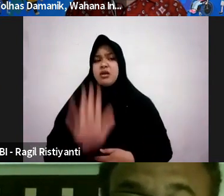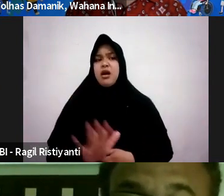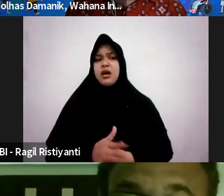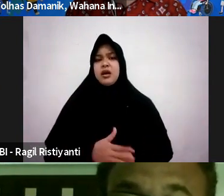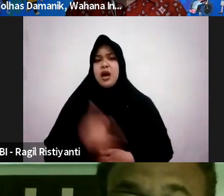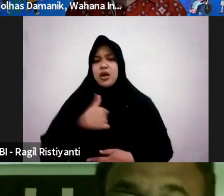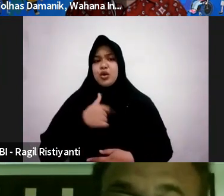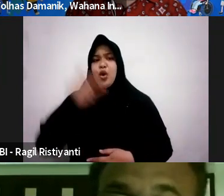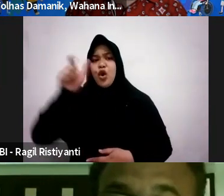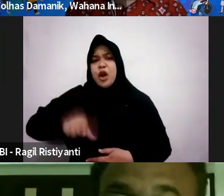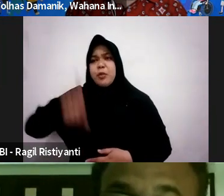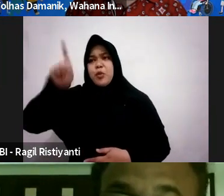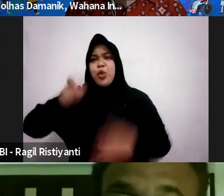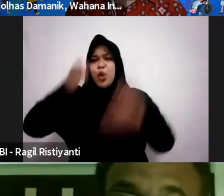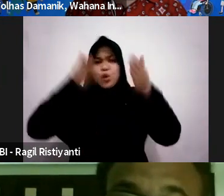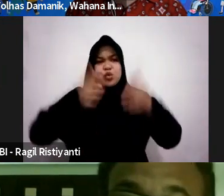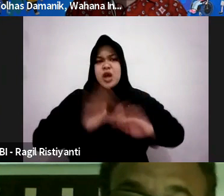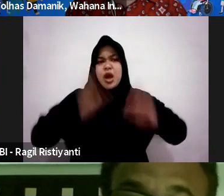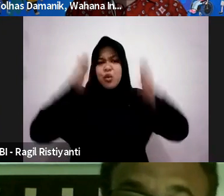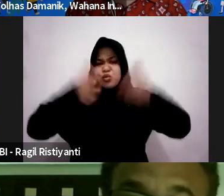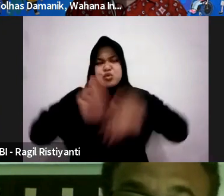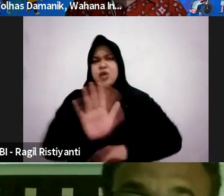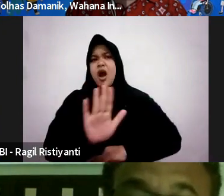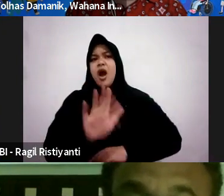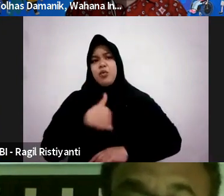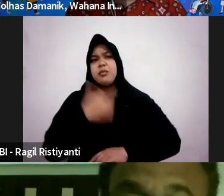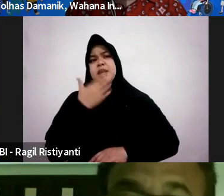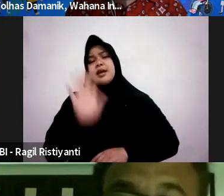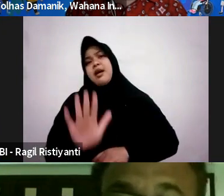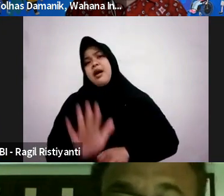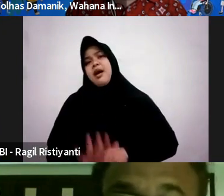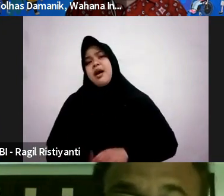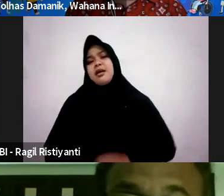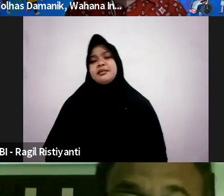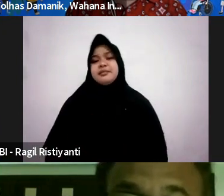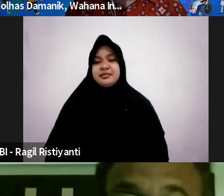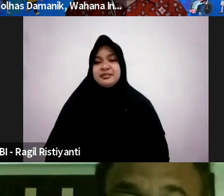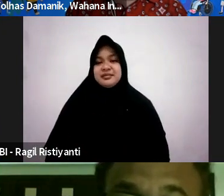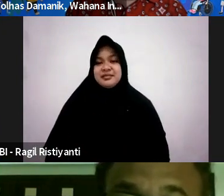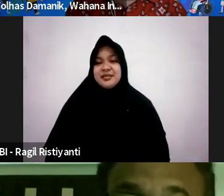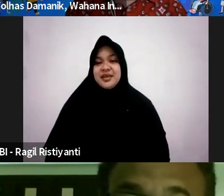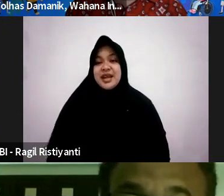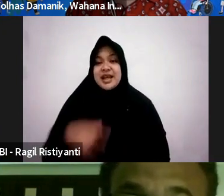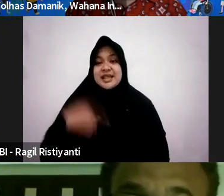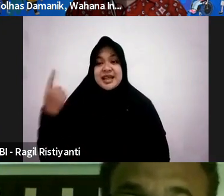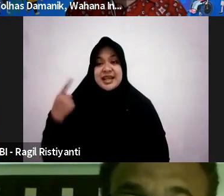orang berkebutuhan khusus aku tidak khusus aku biasa aja gitu terkaget-kaget kalau Amadea ya gitu